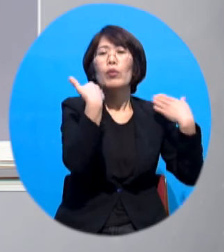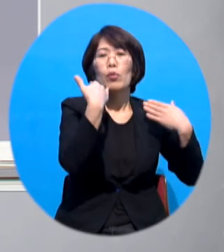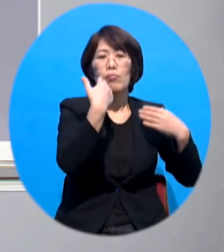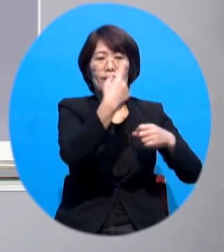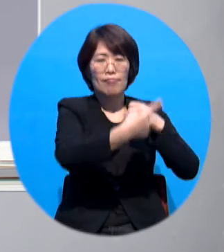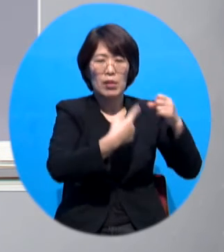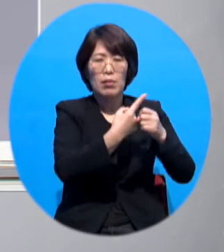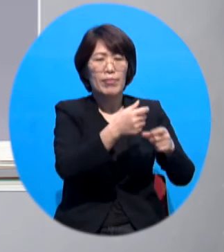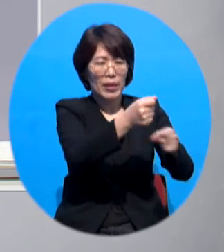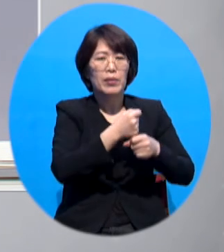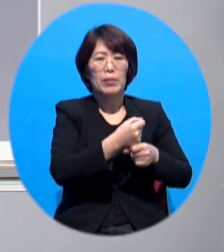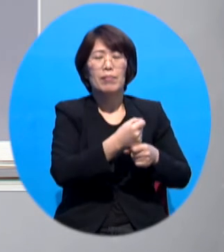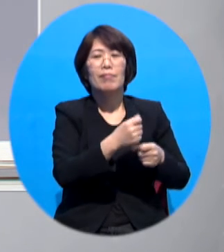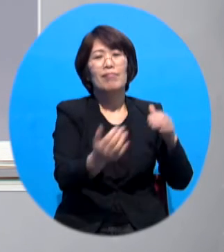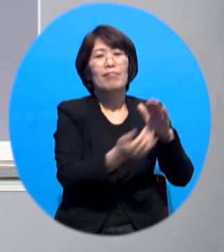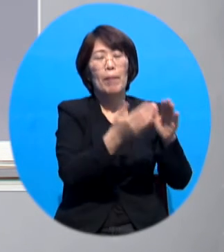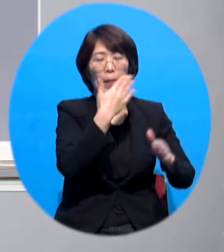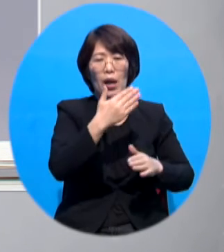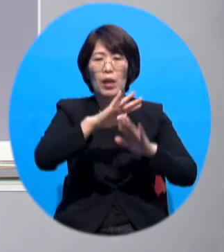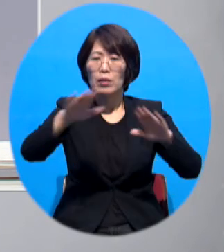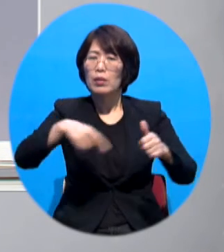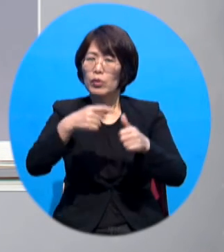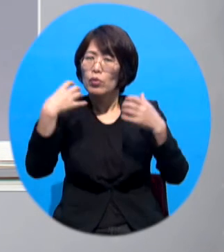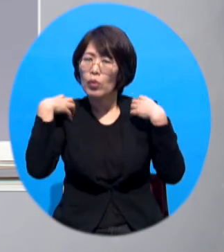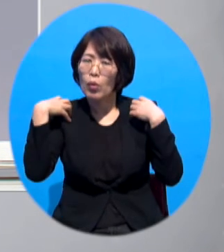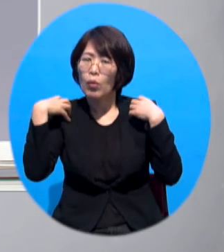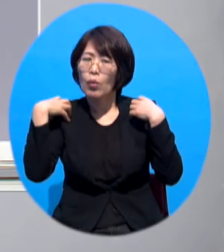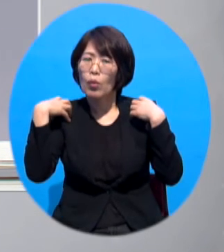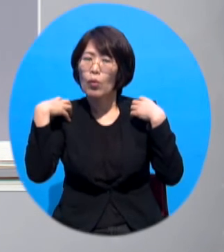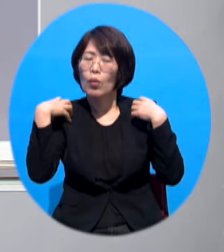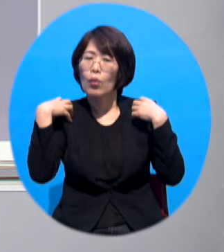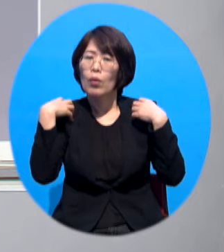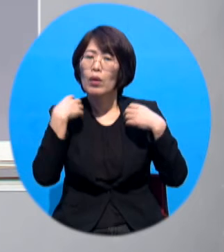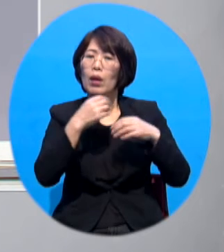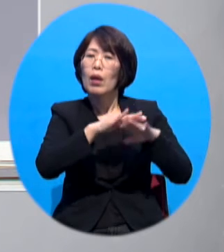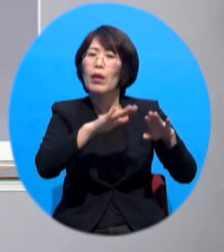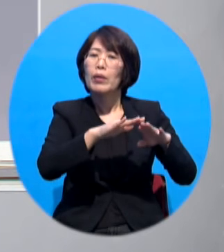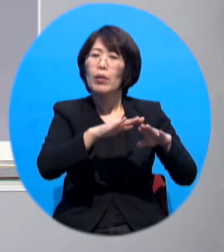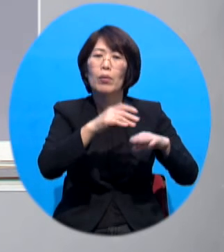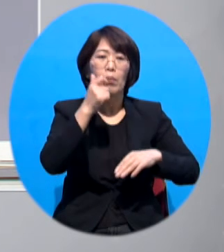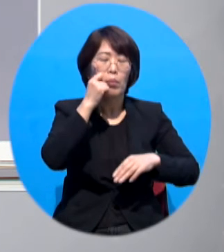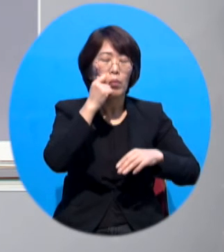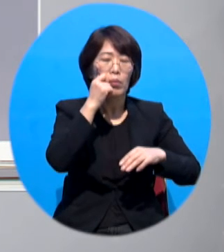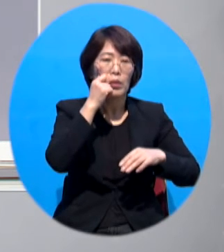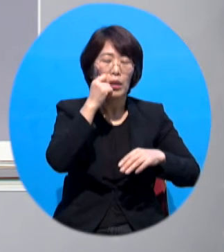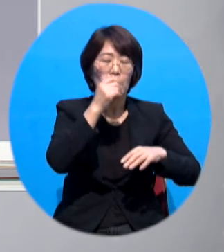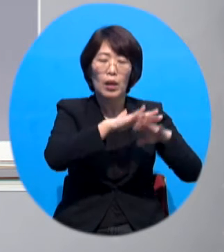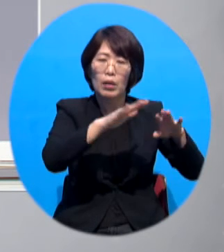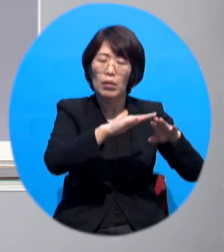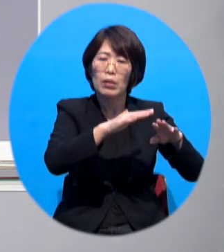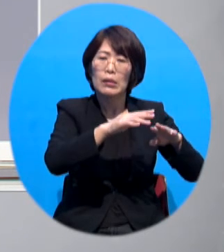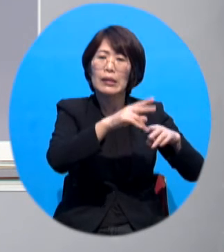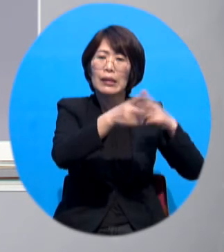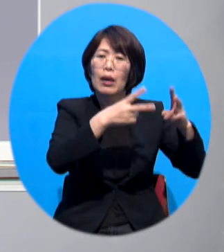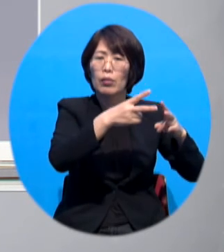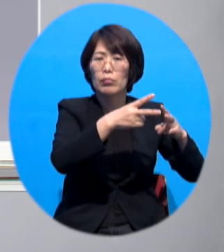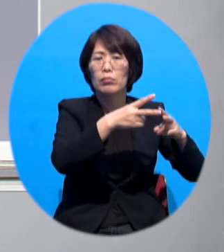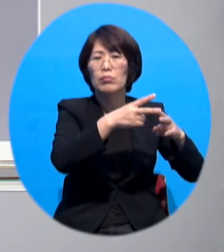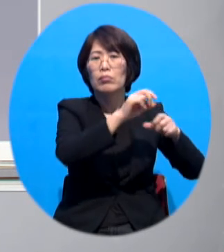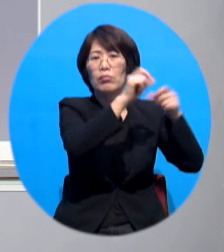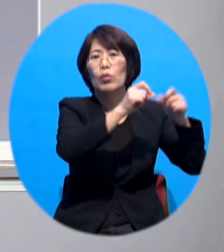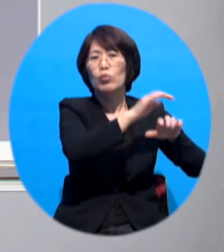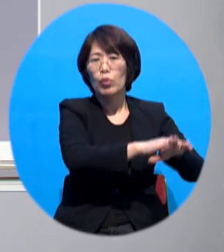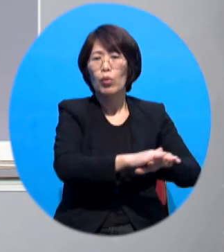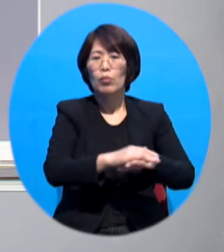있는 부분입니다 전남교육청 에혀 회현 하도록 해결하지 못하는 이런 사업들을 제쳐놓고 현금으로 굳이 주는 이유가